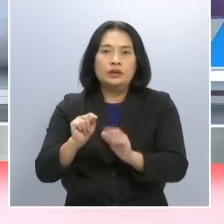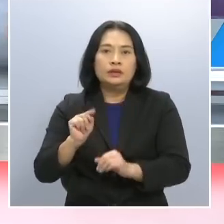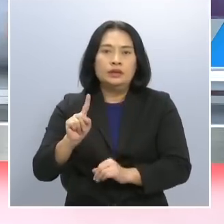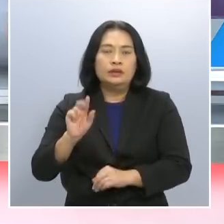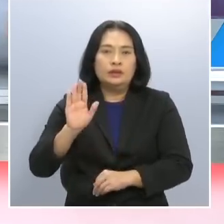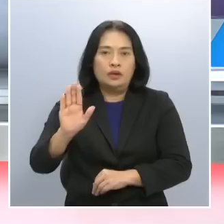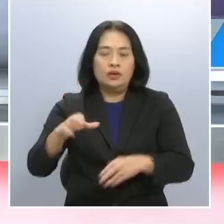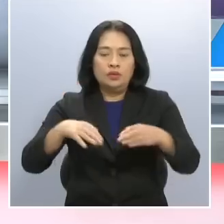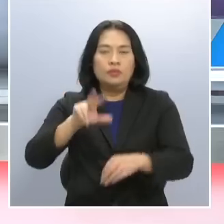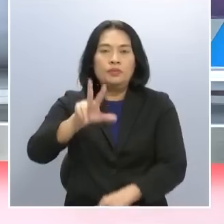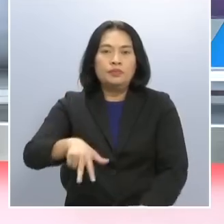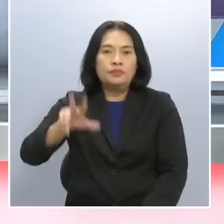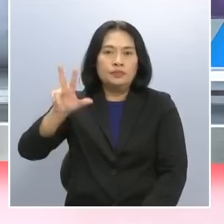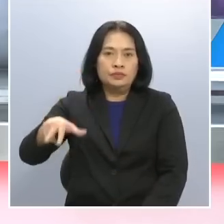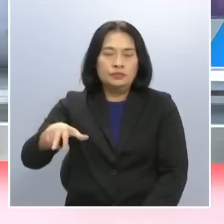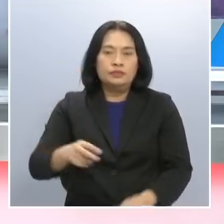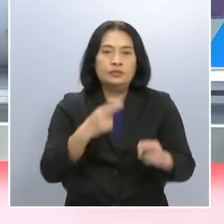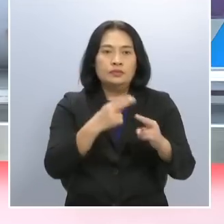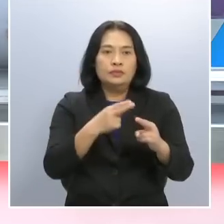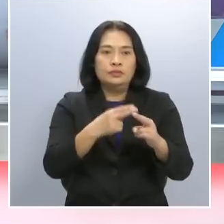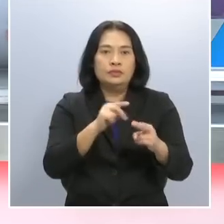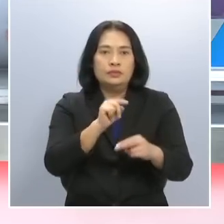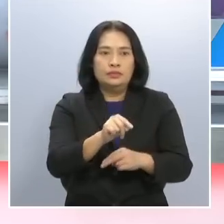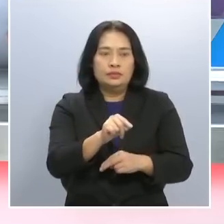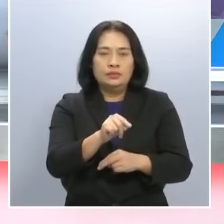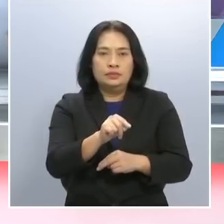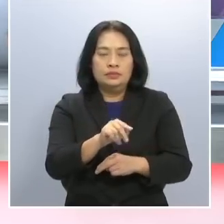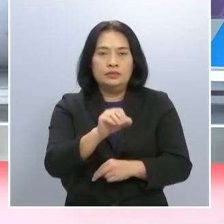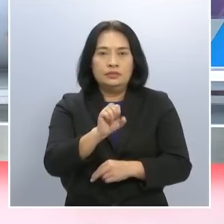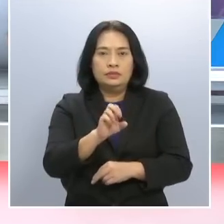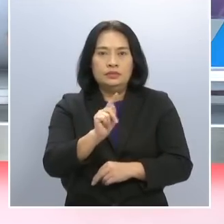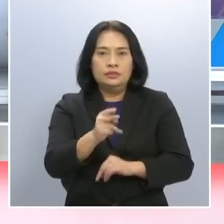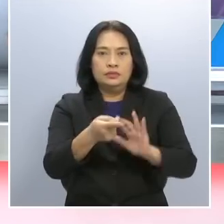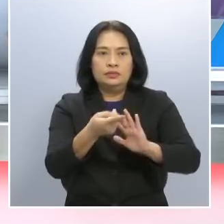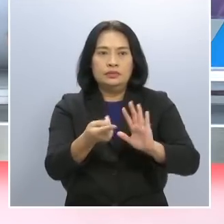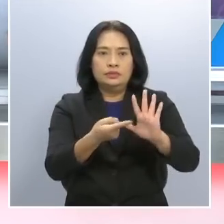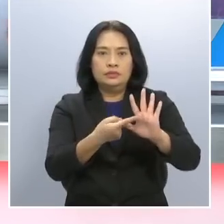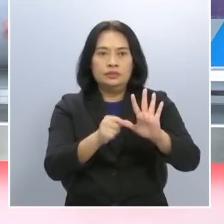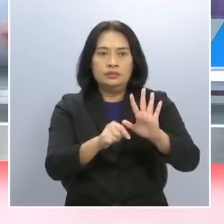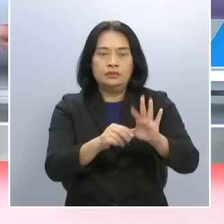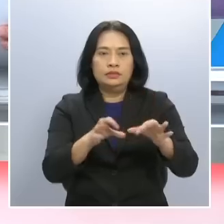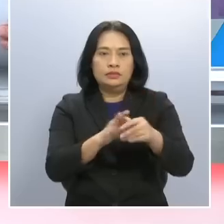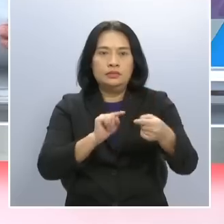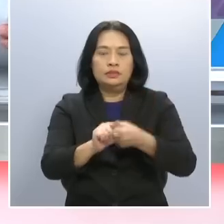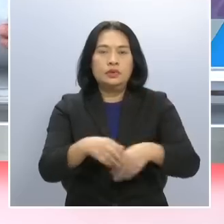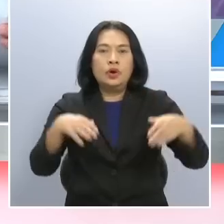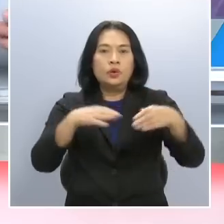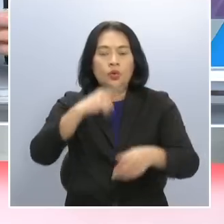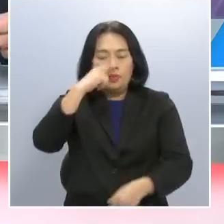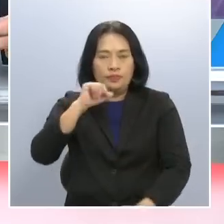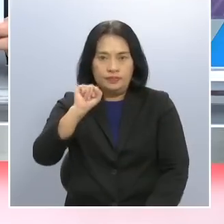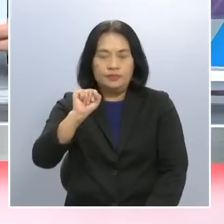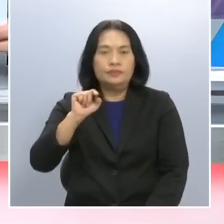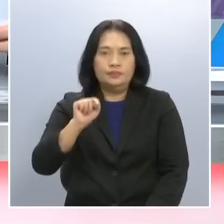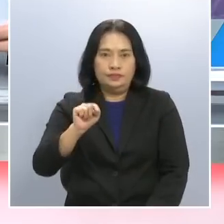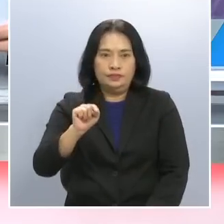างคุณติธาทิวารีนะฮะซึ่งแกก็เป็นแคนดิเดตนายกรัฐมนตรีพรรคไทยสร้างไทยนะฮะคุณผู้ชมครับคือประเ